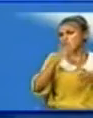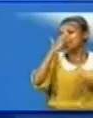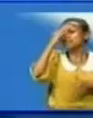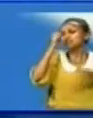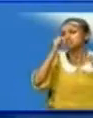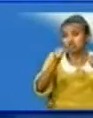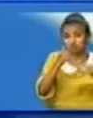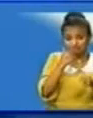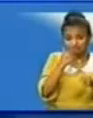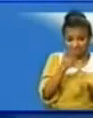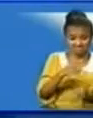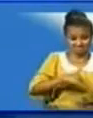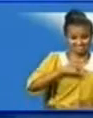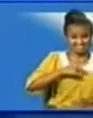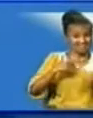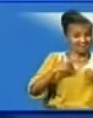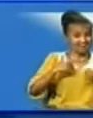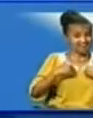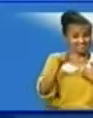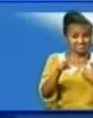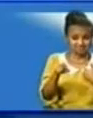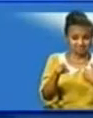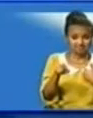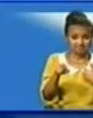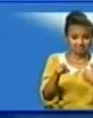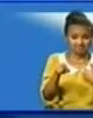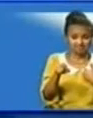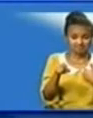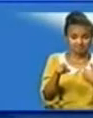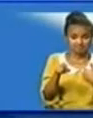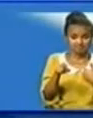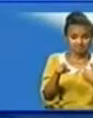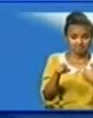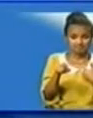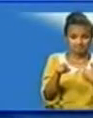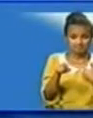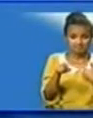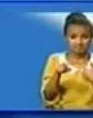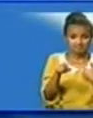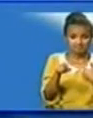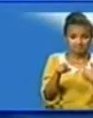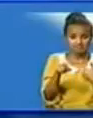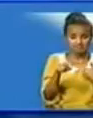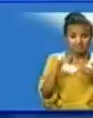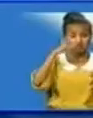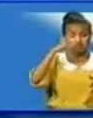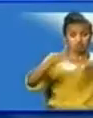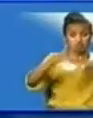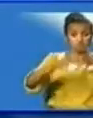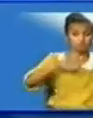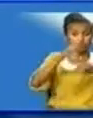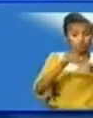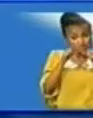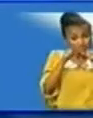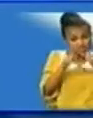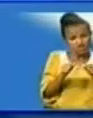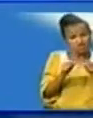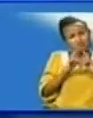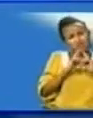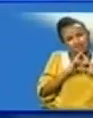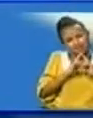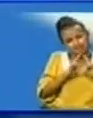አሁን አስታውሳለሁ አሁን እንዳላቸው ማለት ነው እንኳን አወቅኩ እንኳንም ምልክት ቋንቋን ቻልኩ